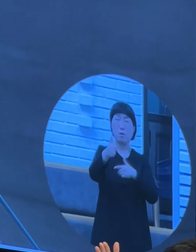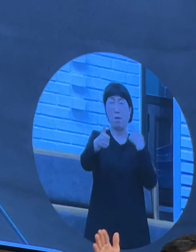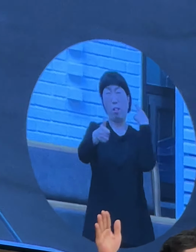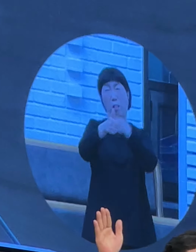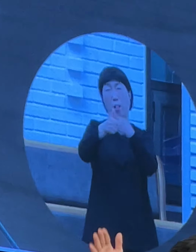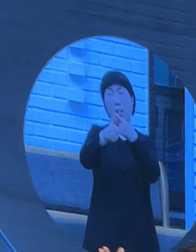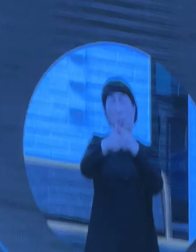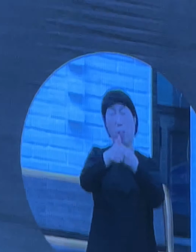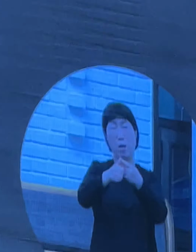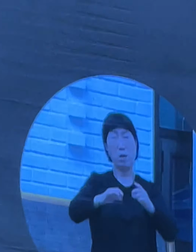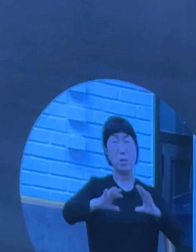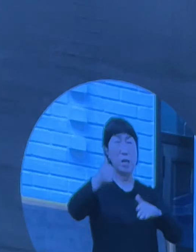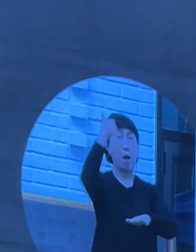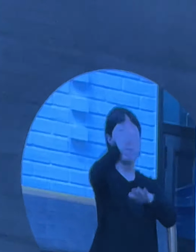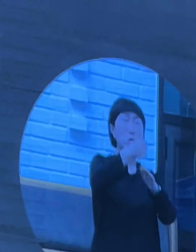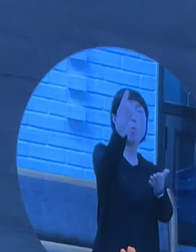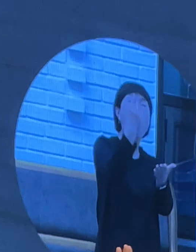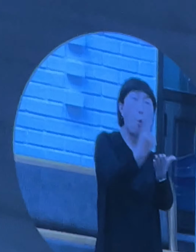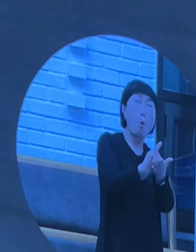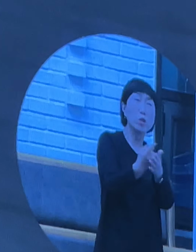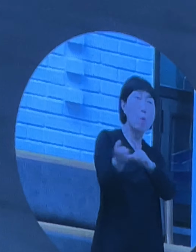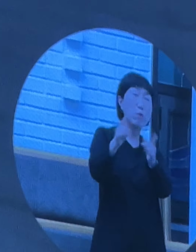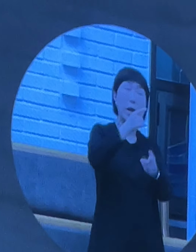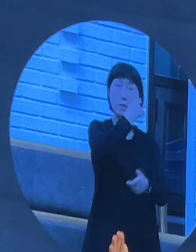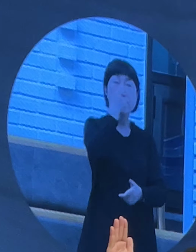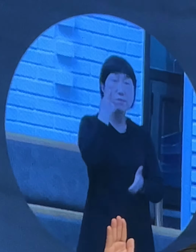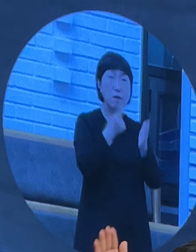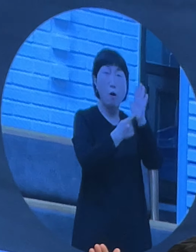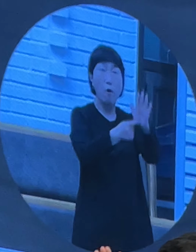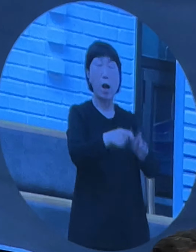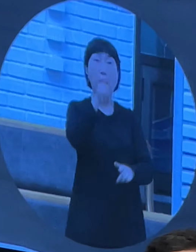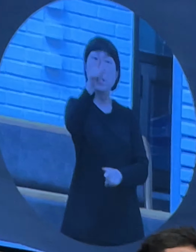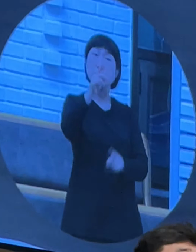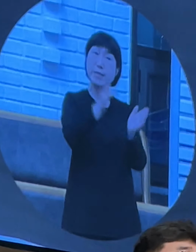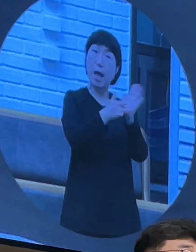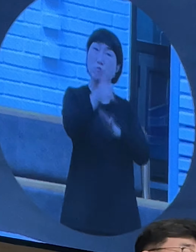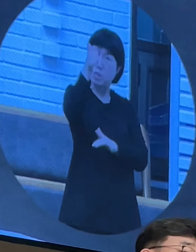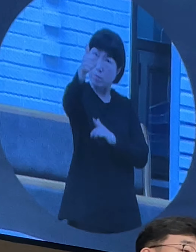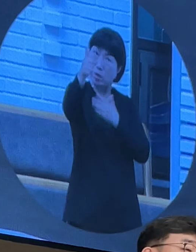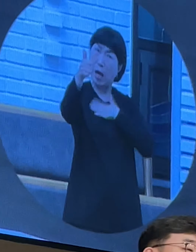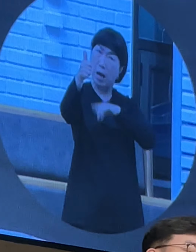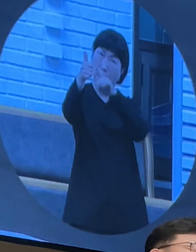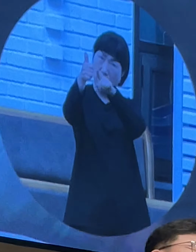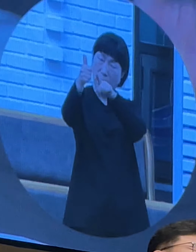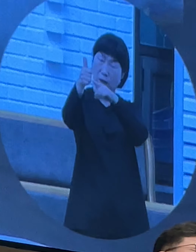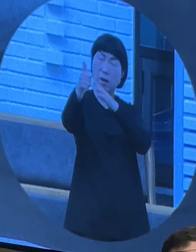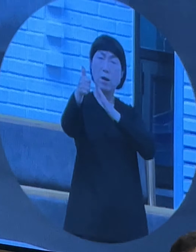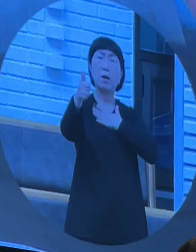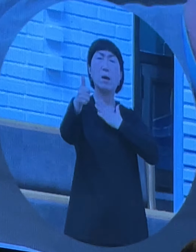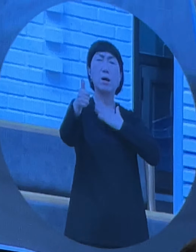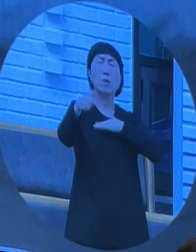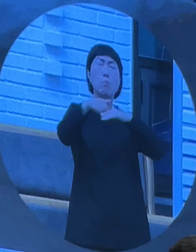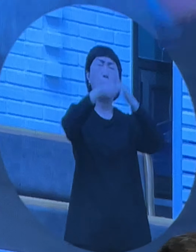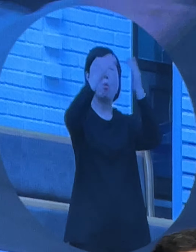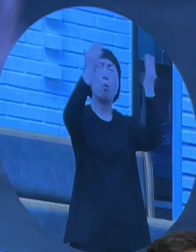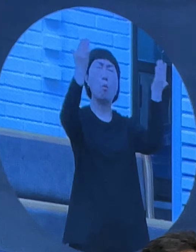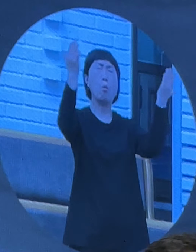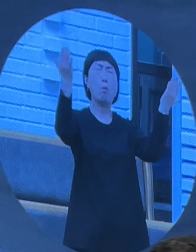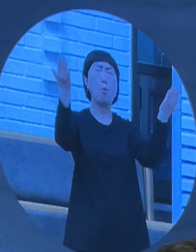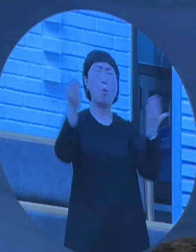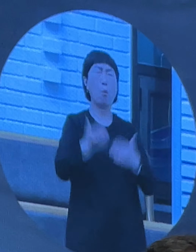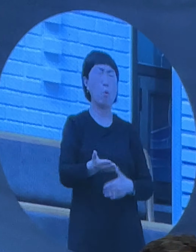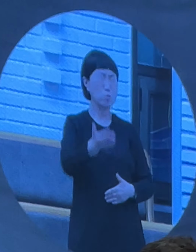세상의 종말에 오신다고 하셨던 바로 그 부활의 증거가 바로 그분이었다는 사실에 자기는 자기의 모든